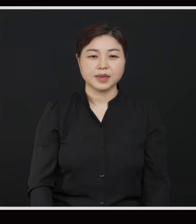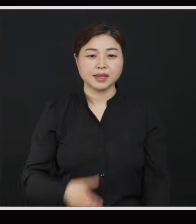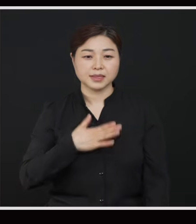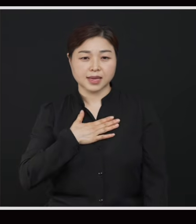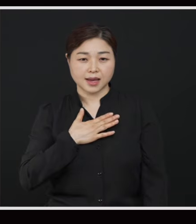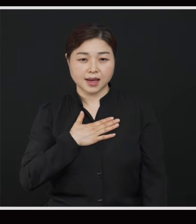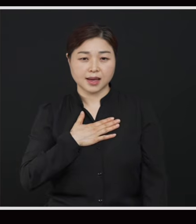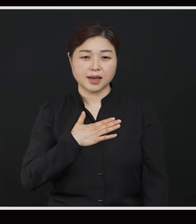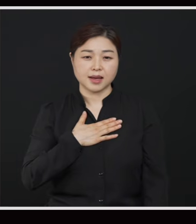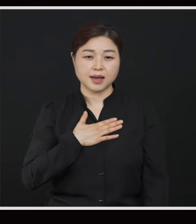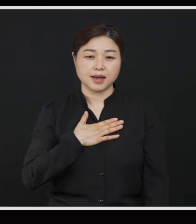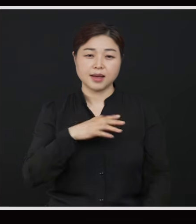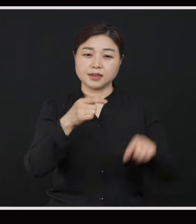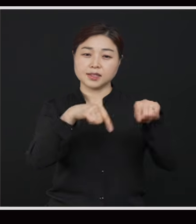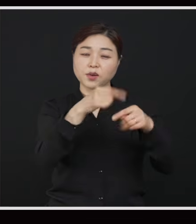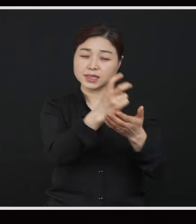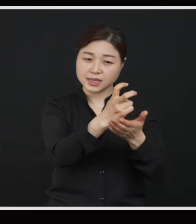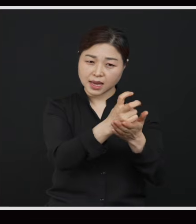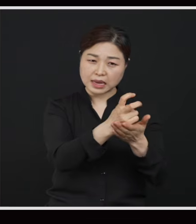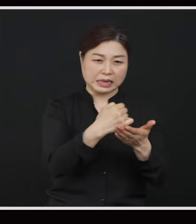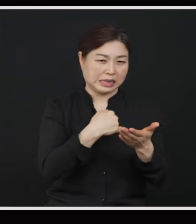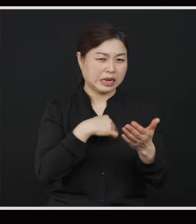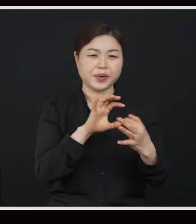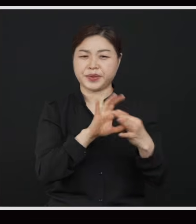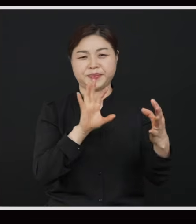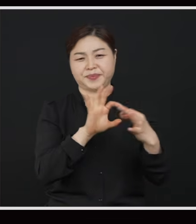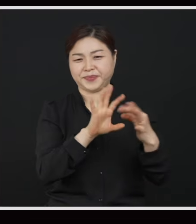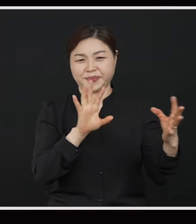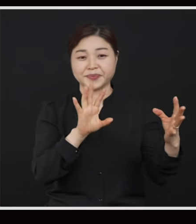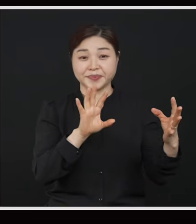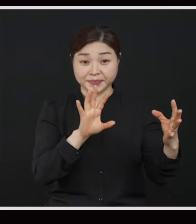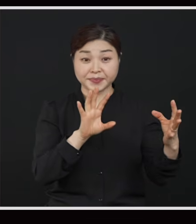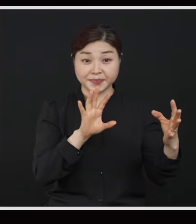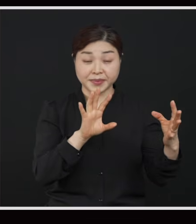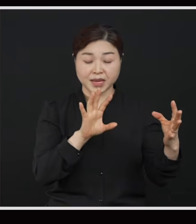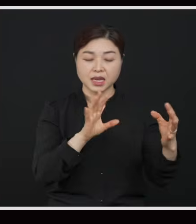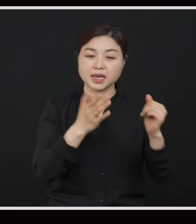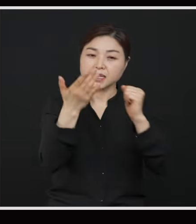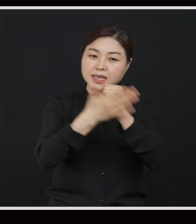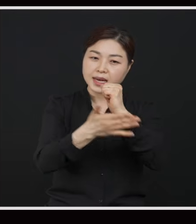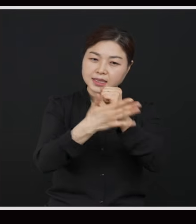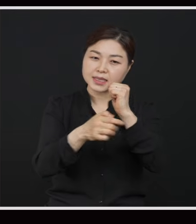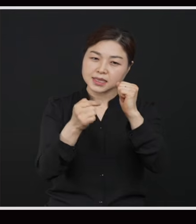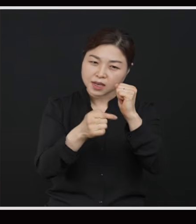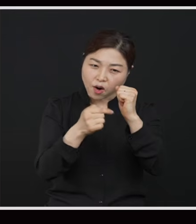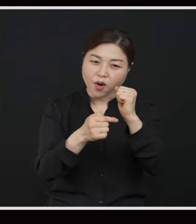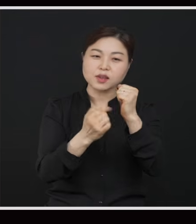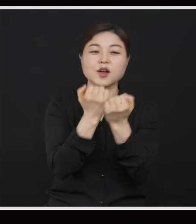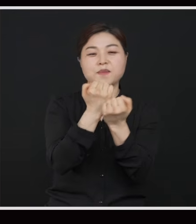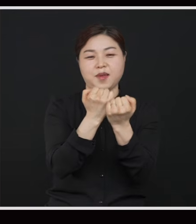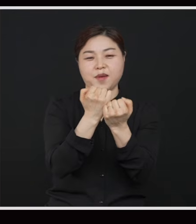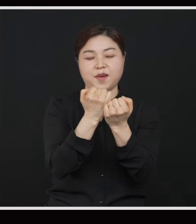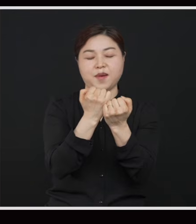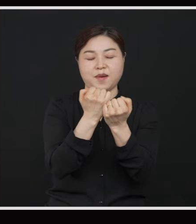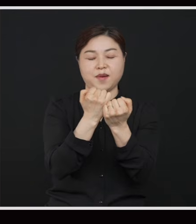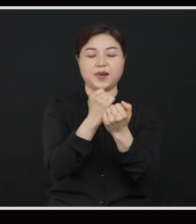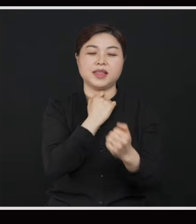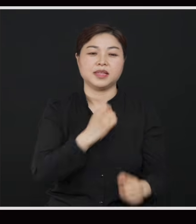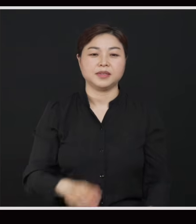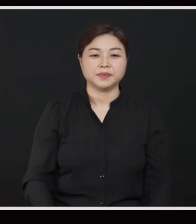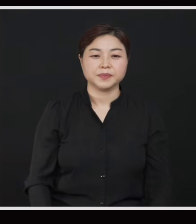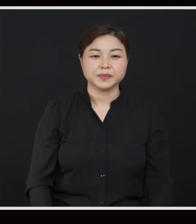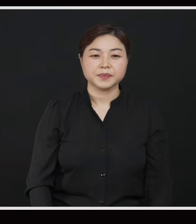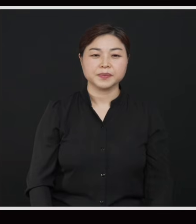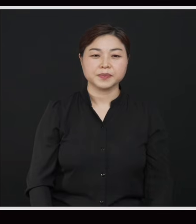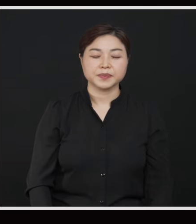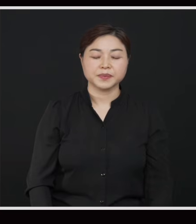제가 뭐 정책 같은 거를 하는 것과는 거리가 먼 사람입니다만, 이 사진으로 강연을 끝내고자 합니다.